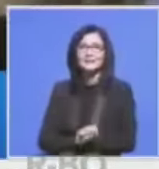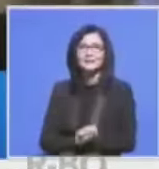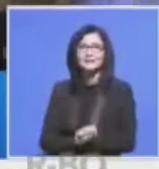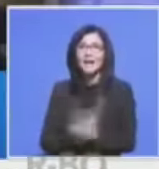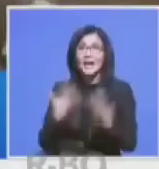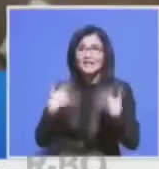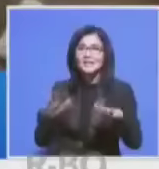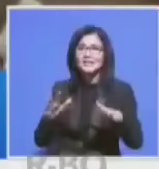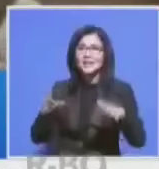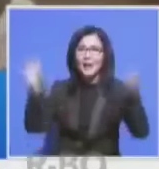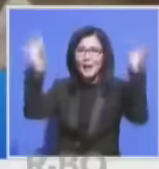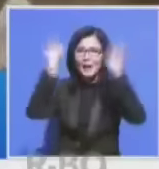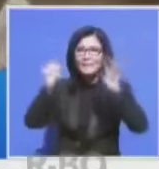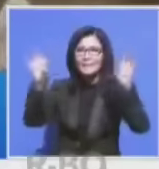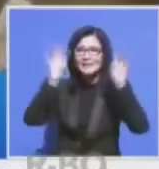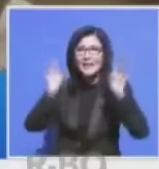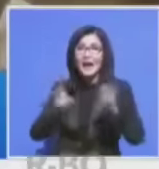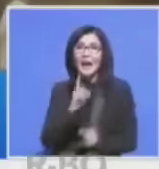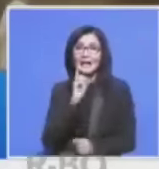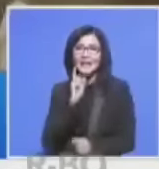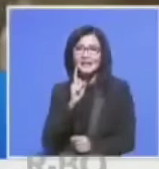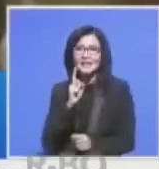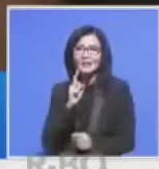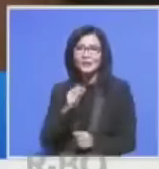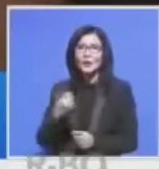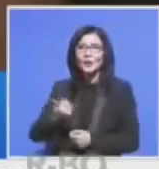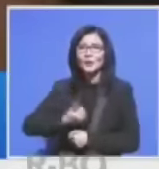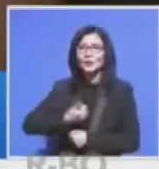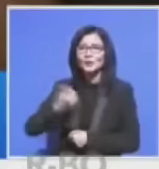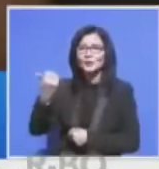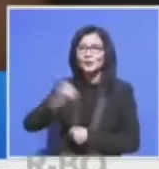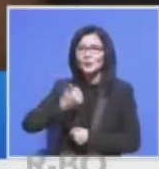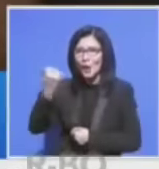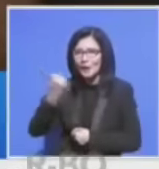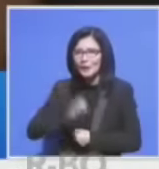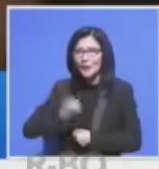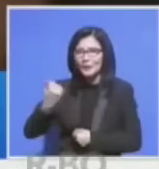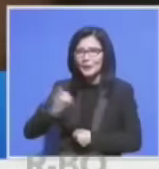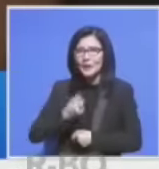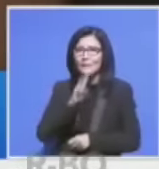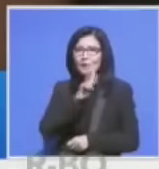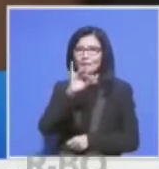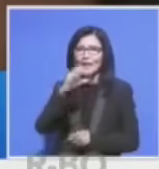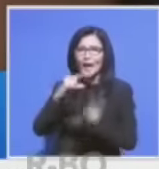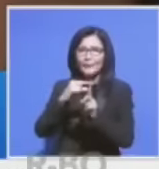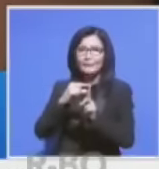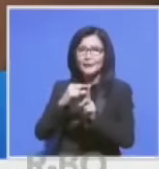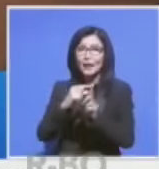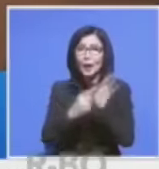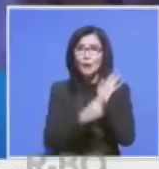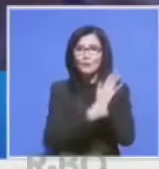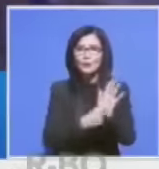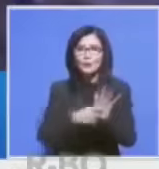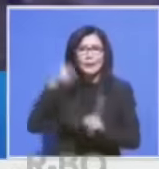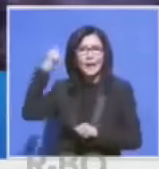Usai pesta rakyat, masih ada sesi pesta dengan tamu VIP. 3.000 undangan dihibur dengan penampilan artis ibu